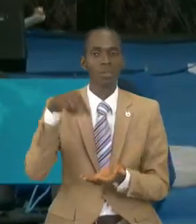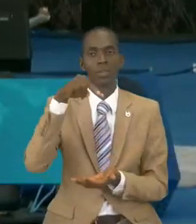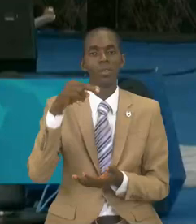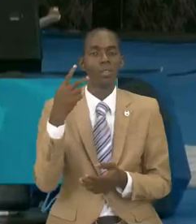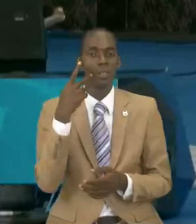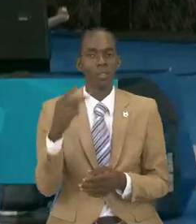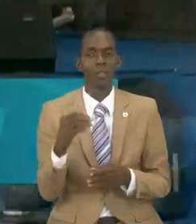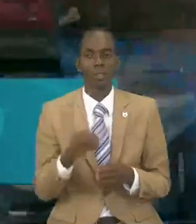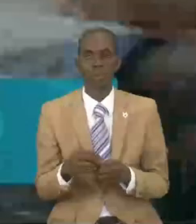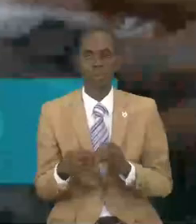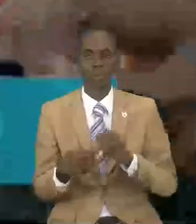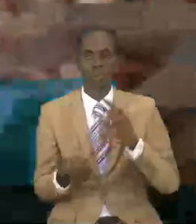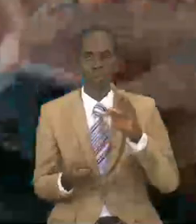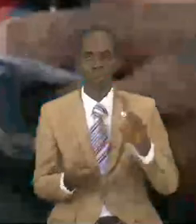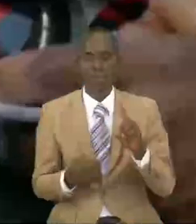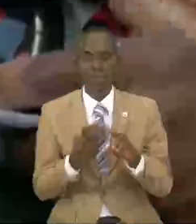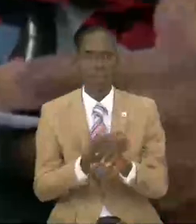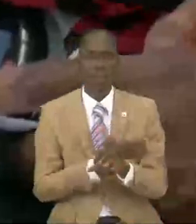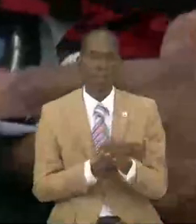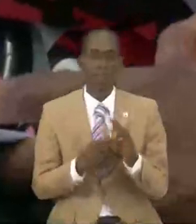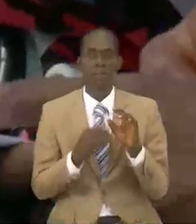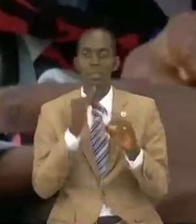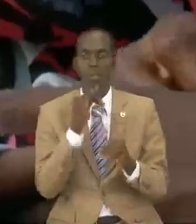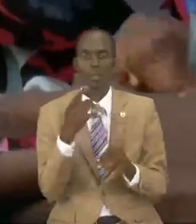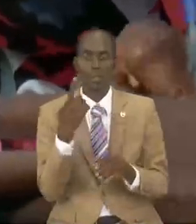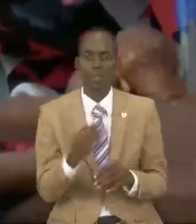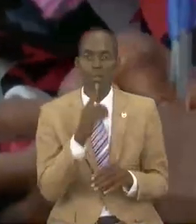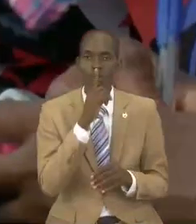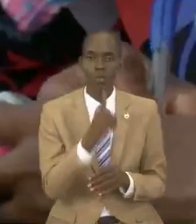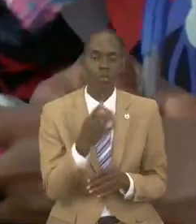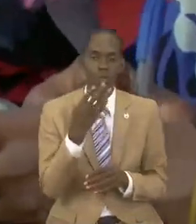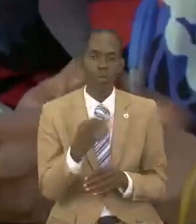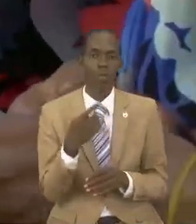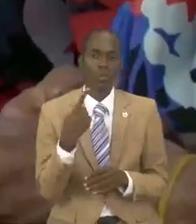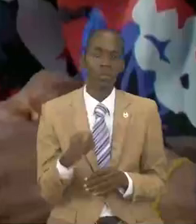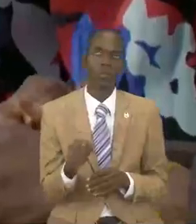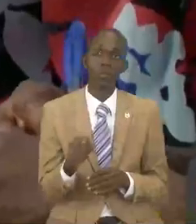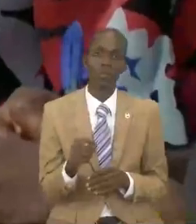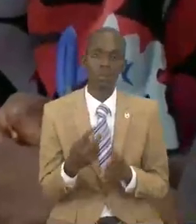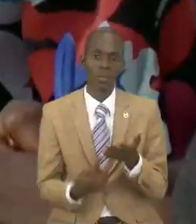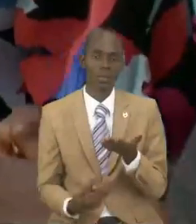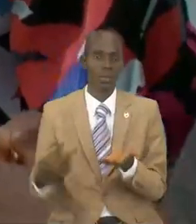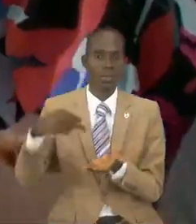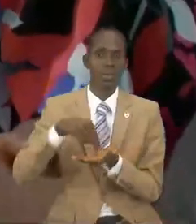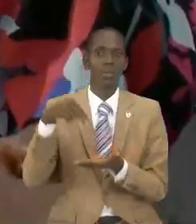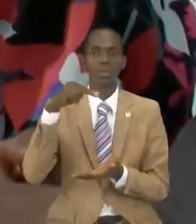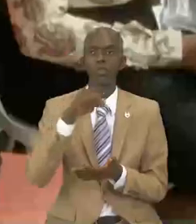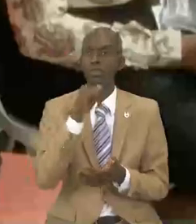trois sous-thèmes ici. 1. La réalité de sa résurrection. Pas une